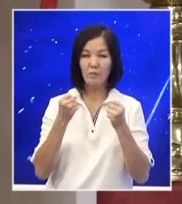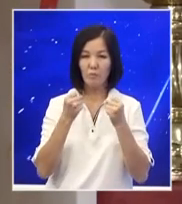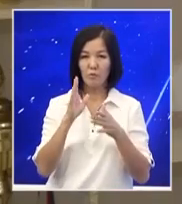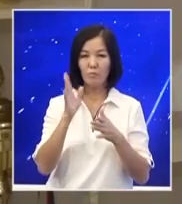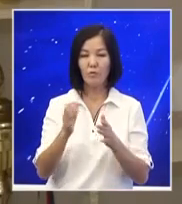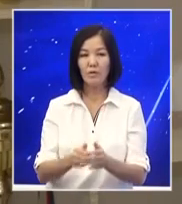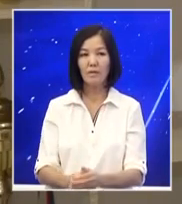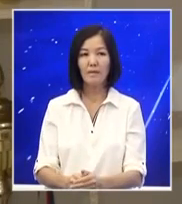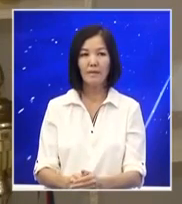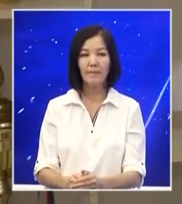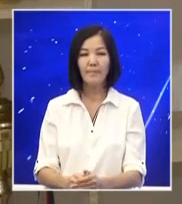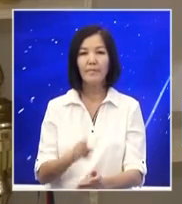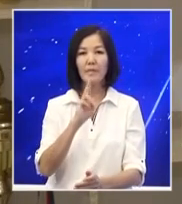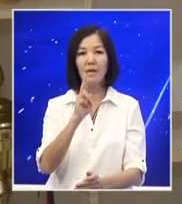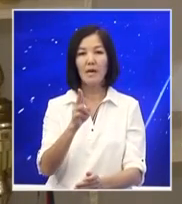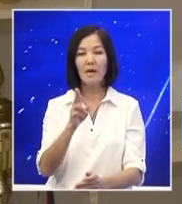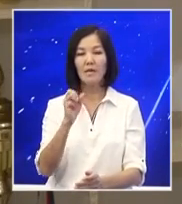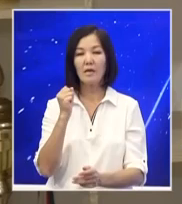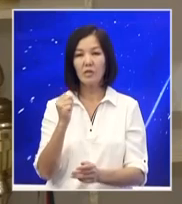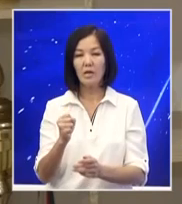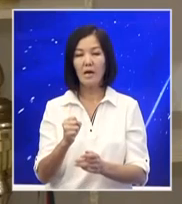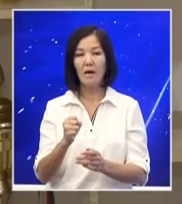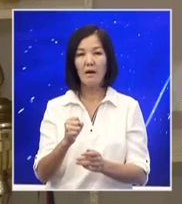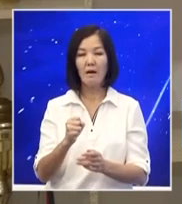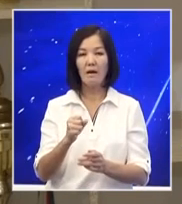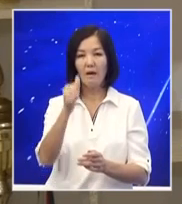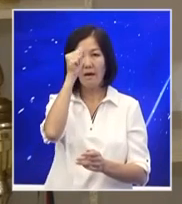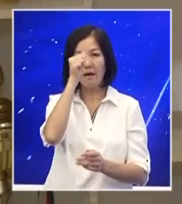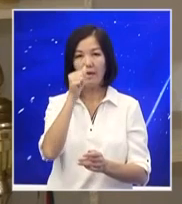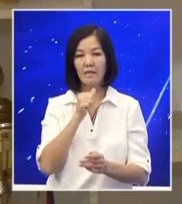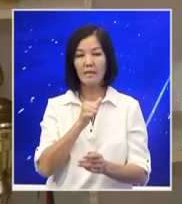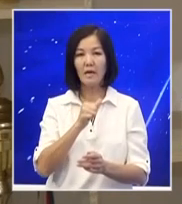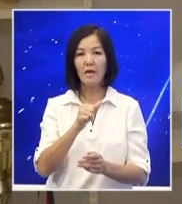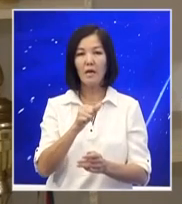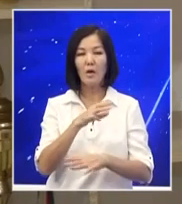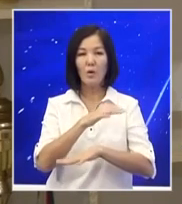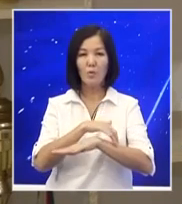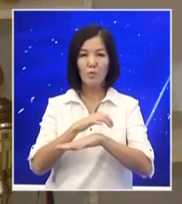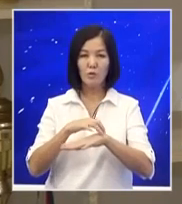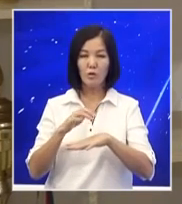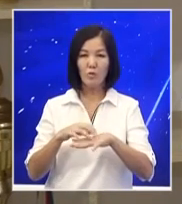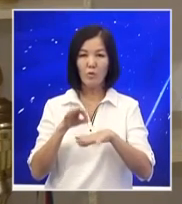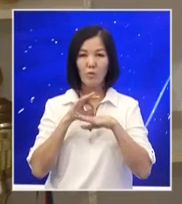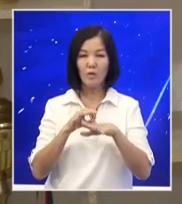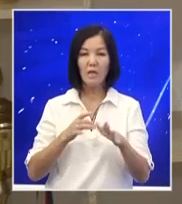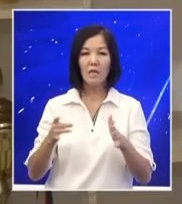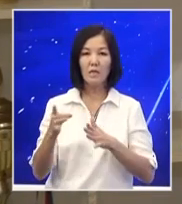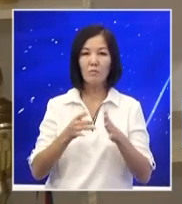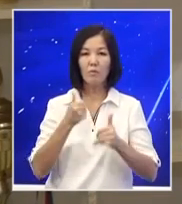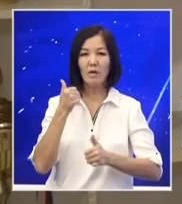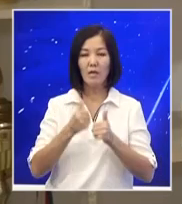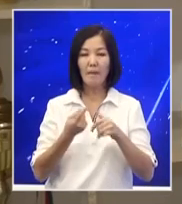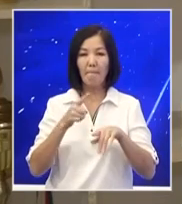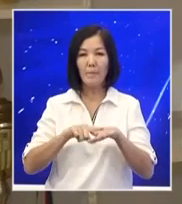алма. Қараша айында Буравай қаласында өткізілген республикалық волейболдан жарысқа қатысып, жүлделі